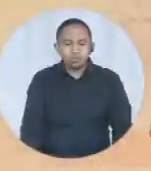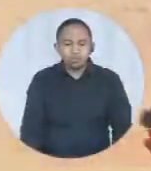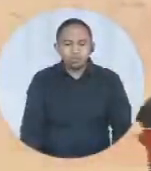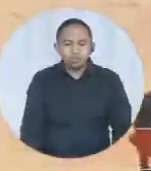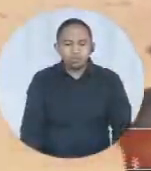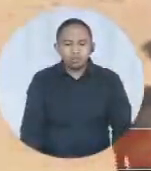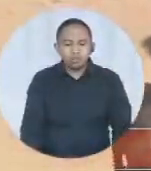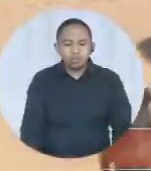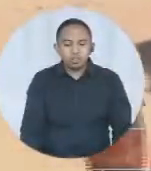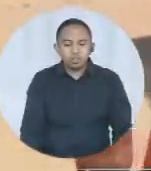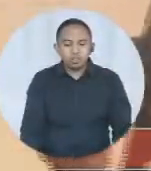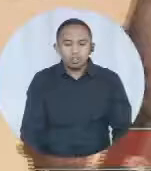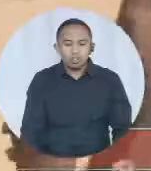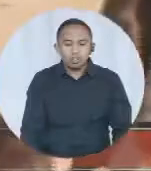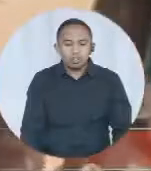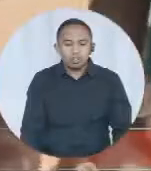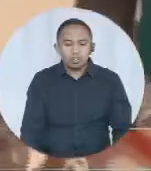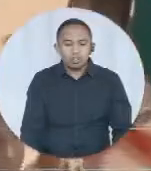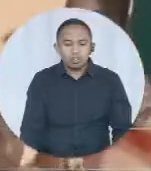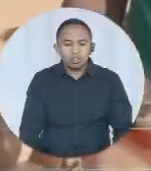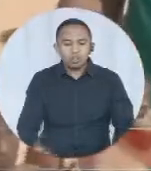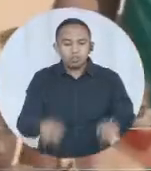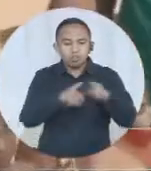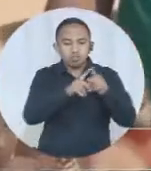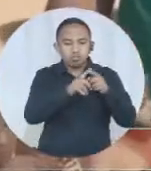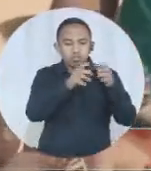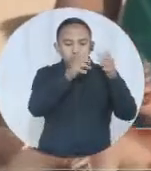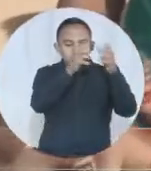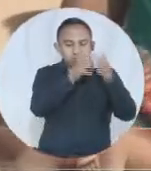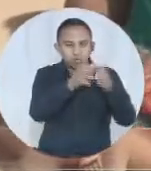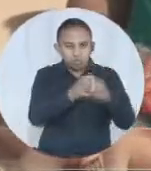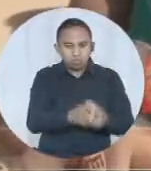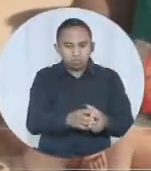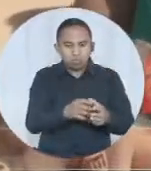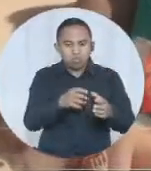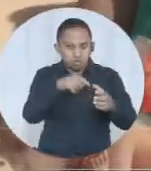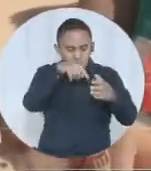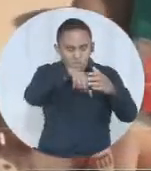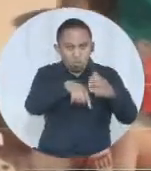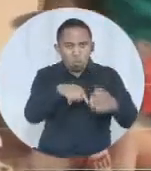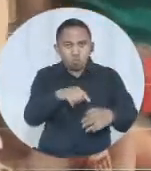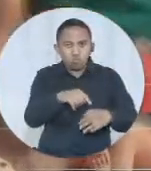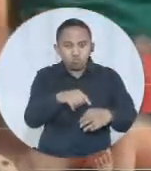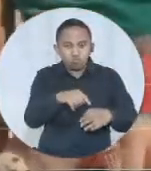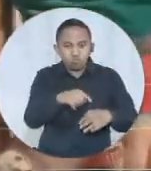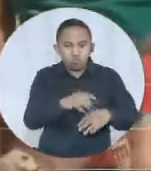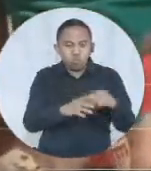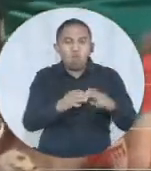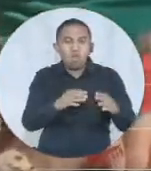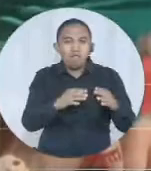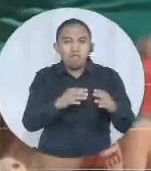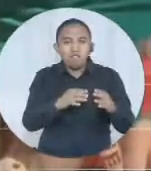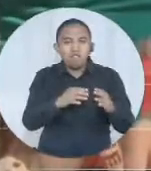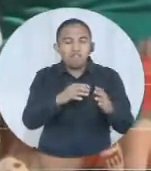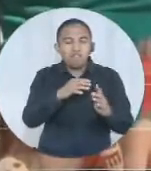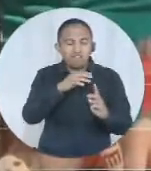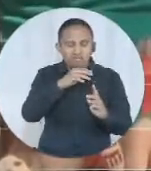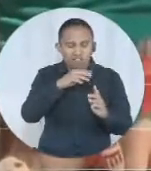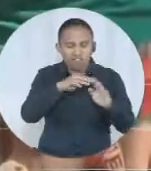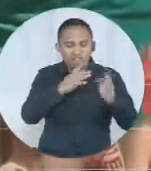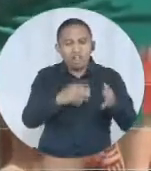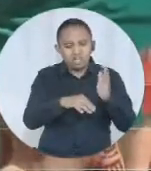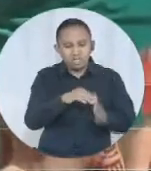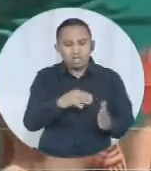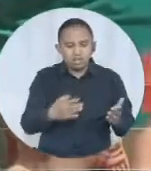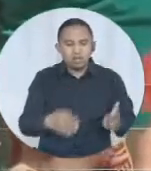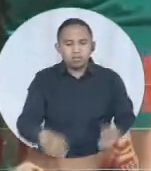zany tatoy lela sotro io amin'izay zany naorigna amin'ny fahasagnio eo laha fa ny maty ty raika